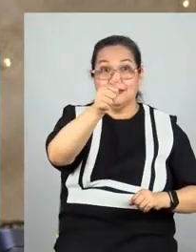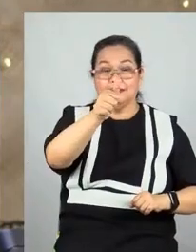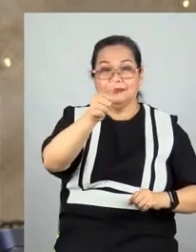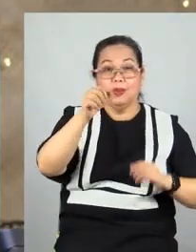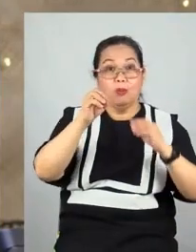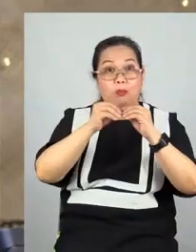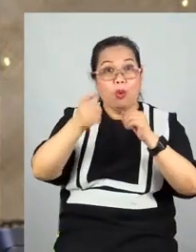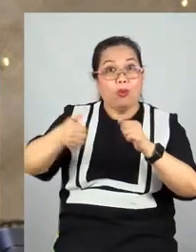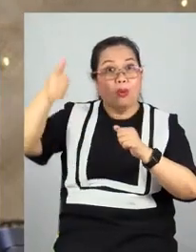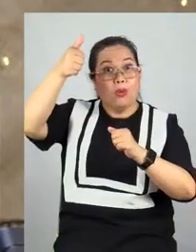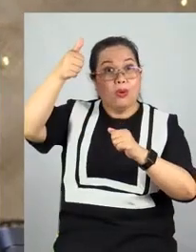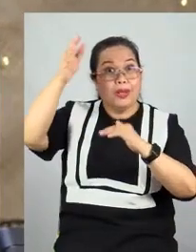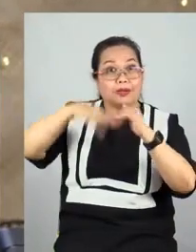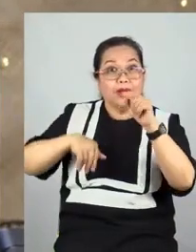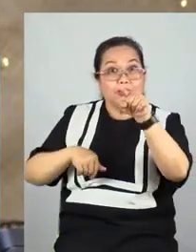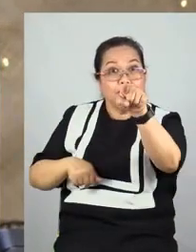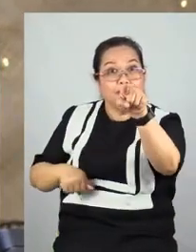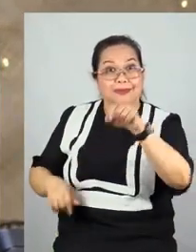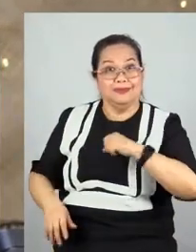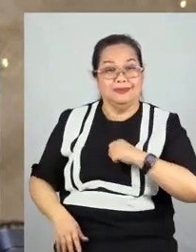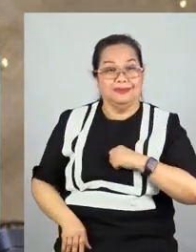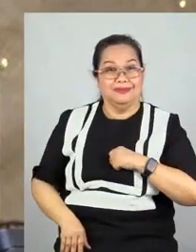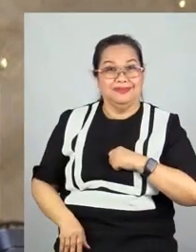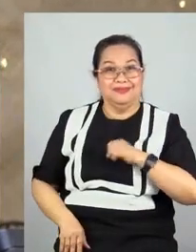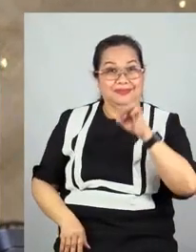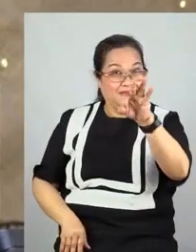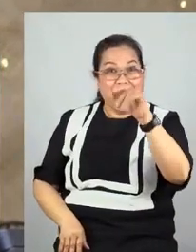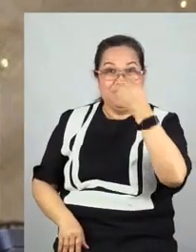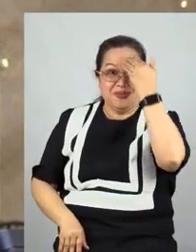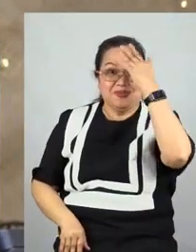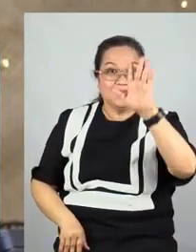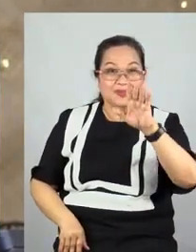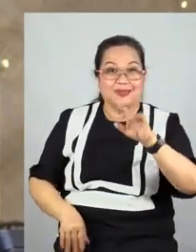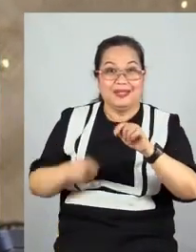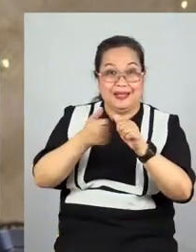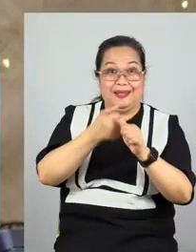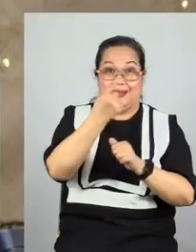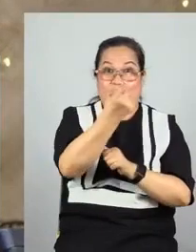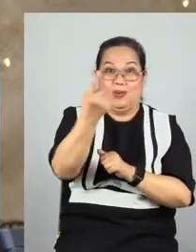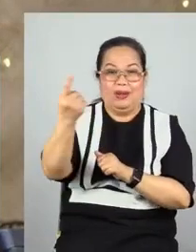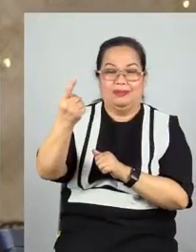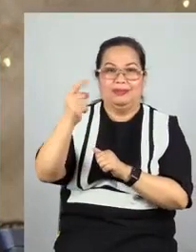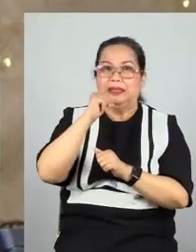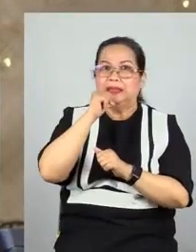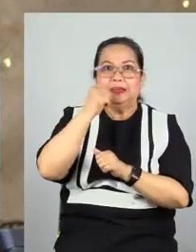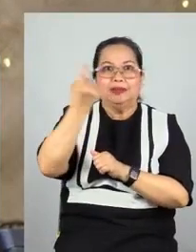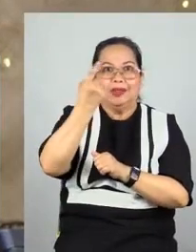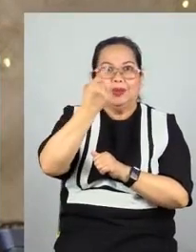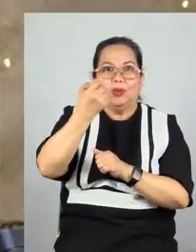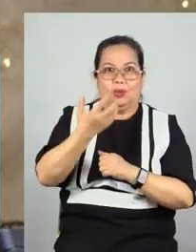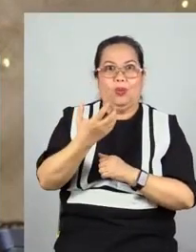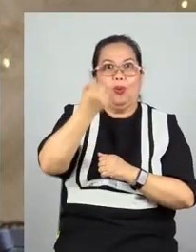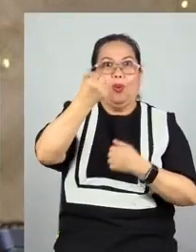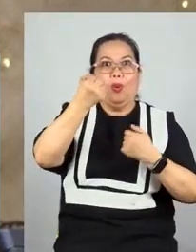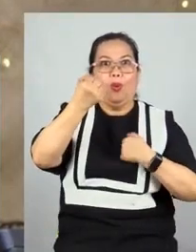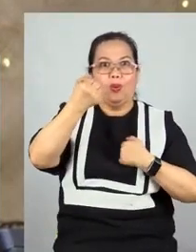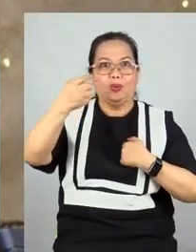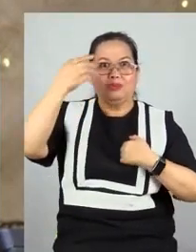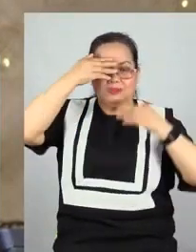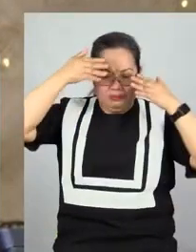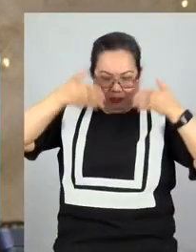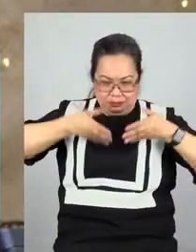inyo. Kung hindi nyo kaya yan, ito, let each of you look not only to his own